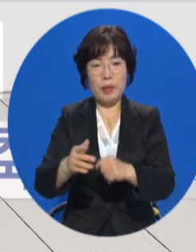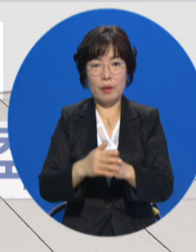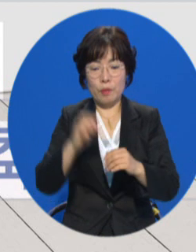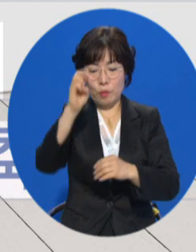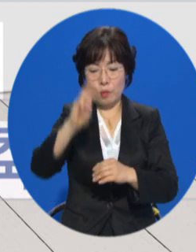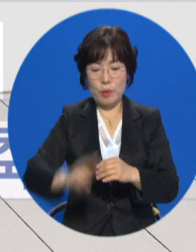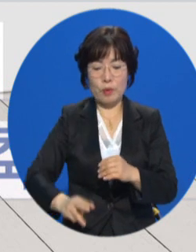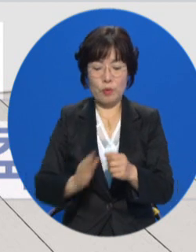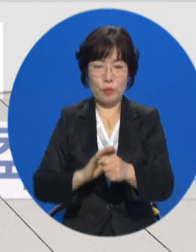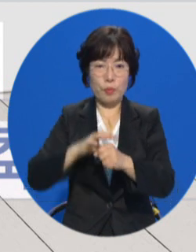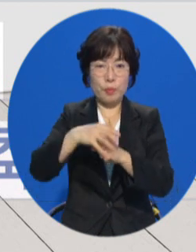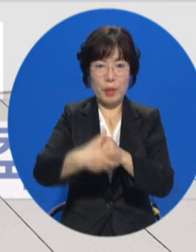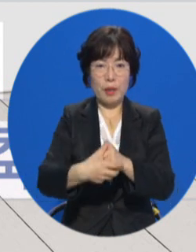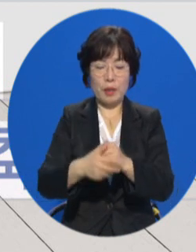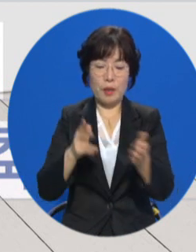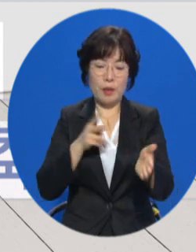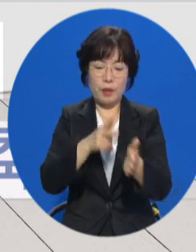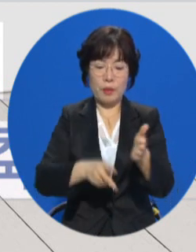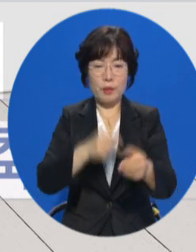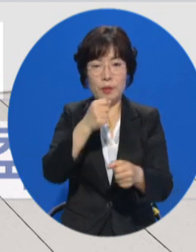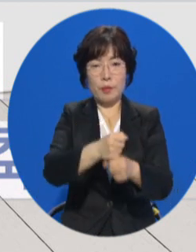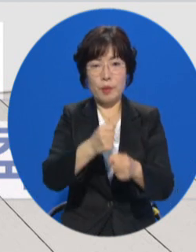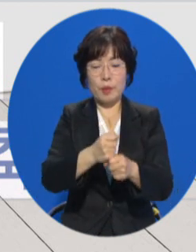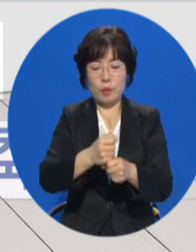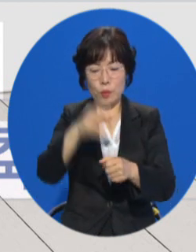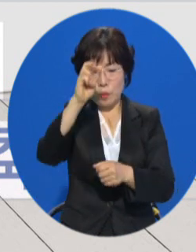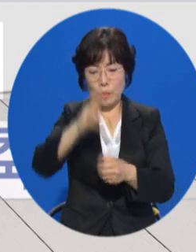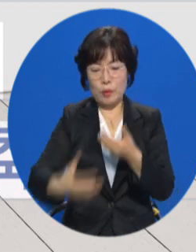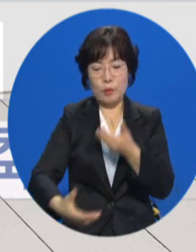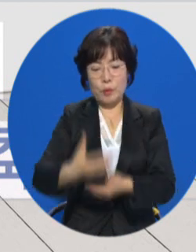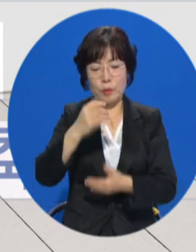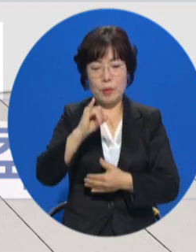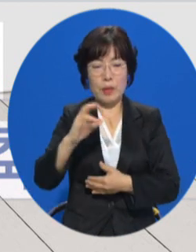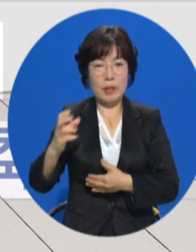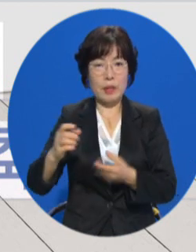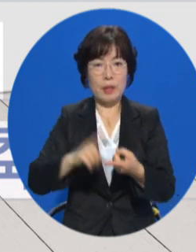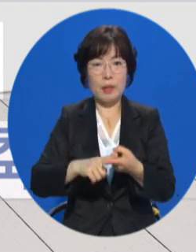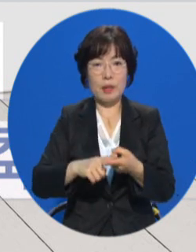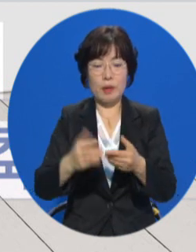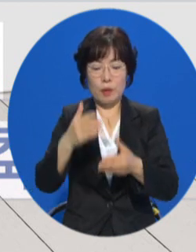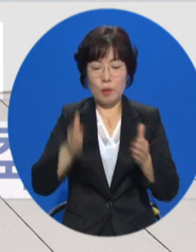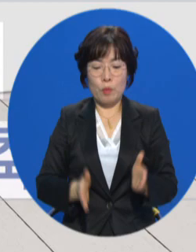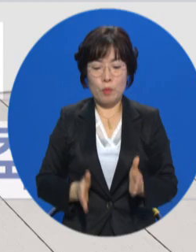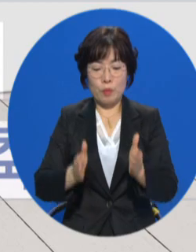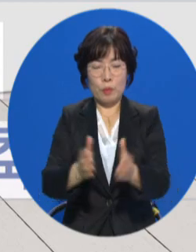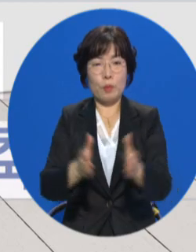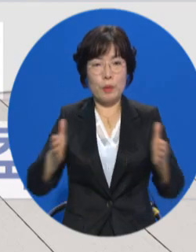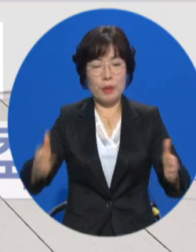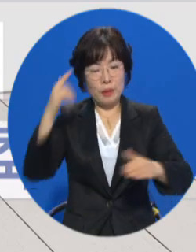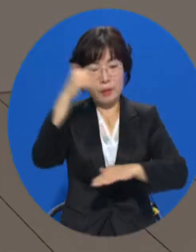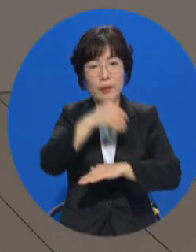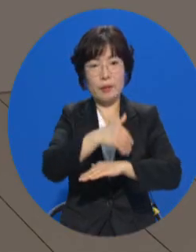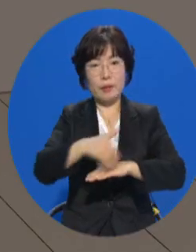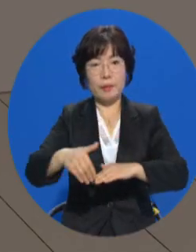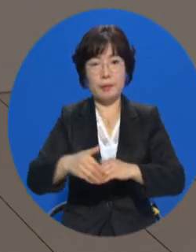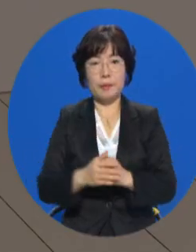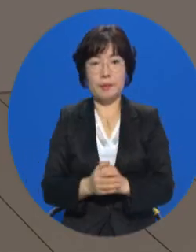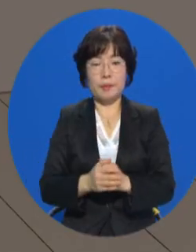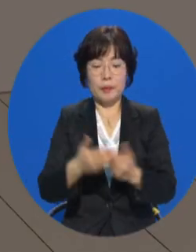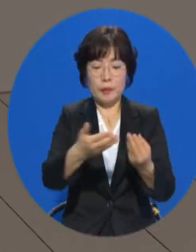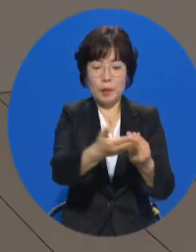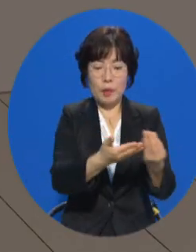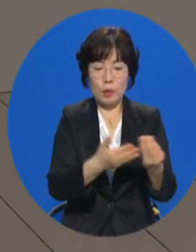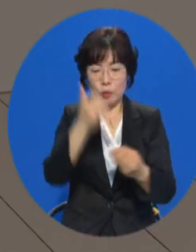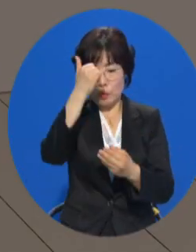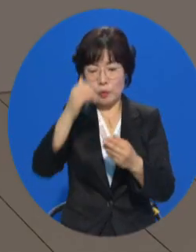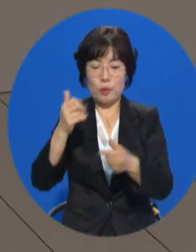광주대구 내륙철도 건설 사업, 광주 톨게이트와 삼내 IC 간 호남고속도로 확장 등이 추진될 예정입니다. 강원도와